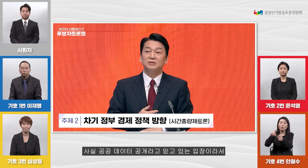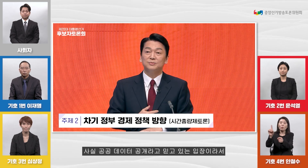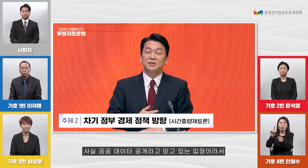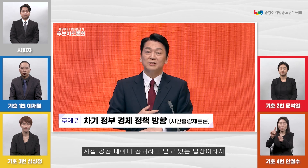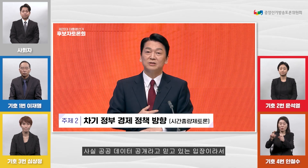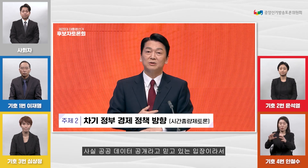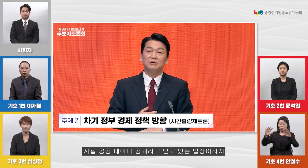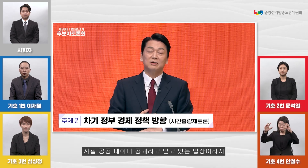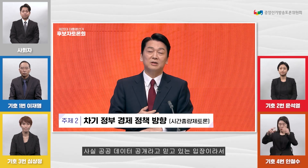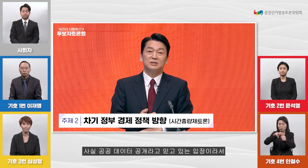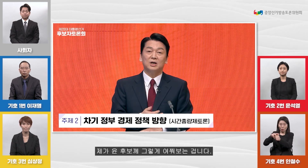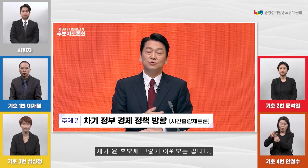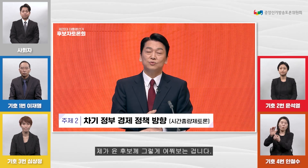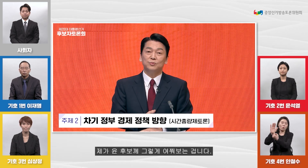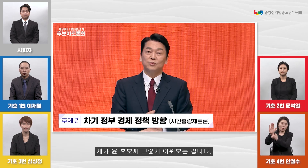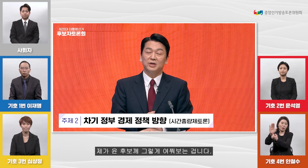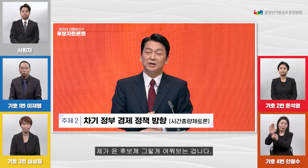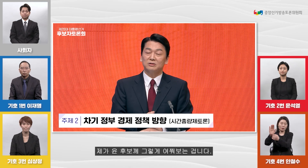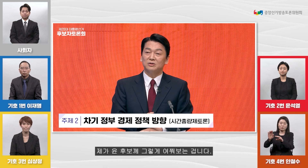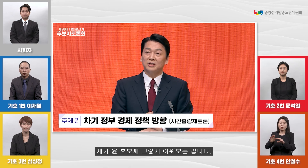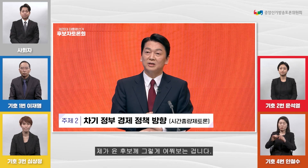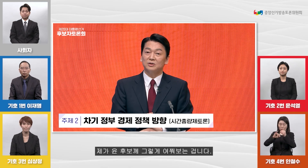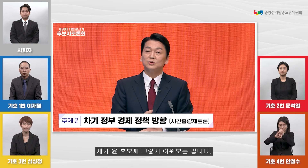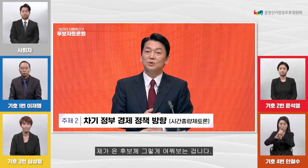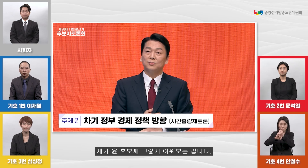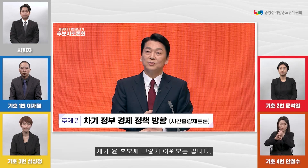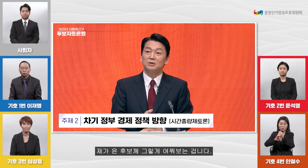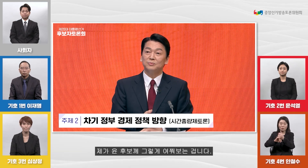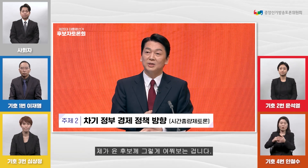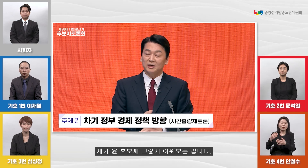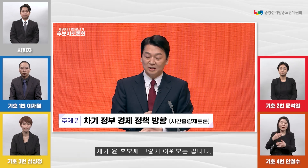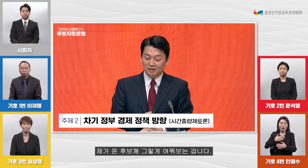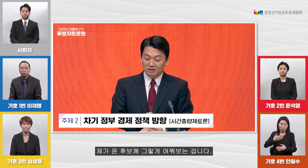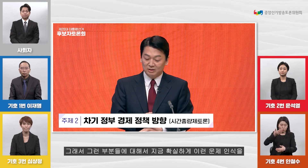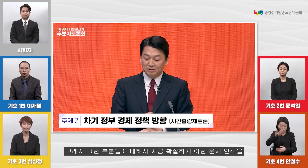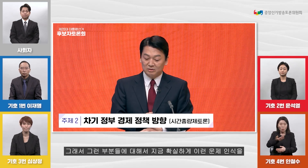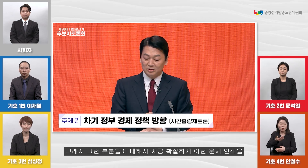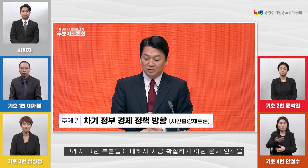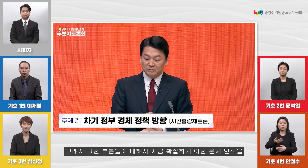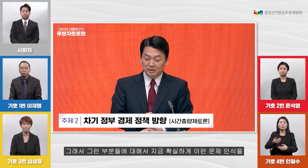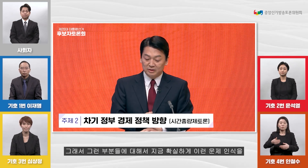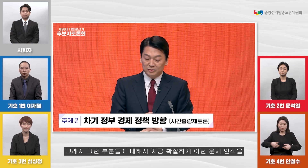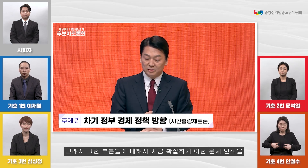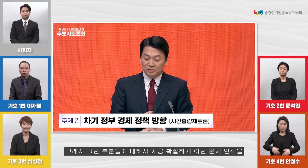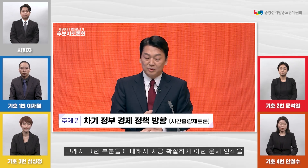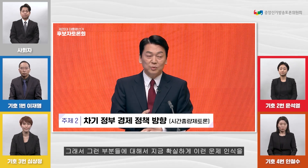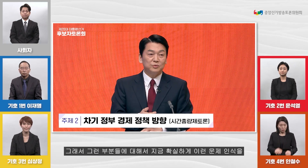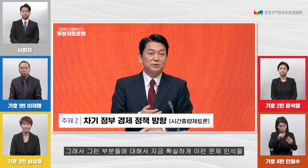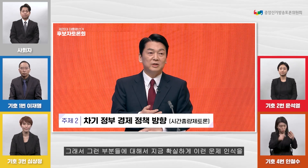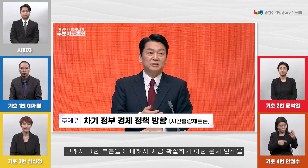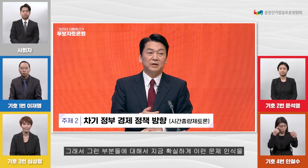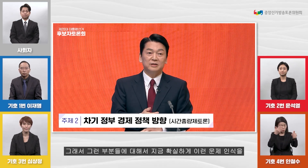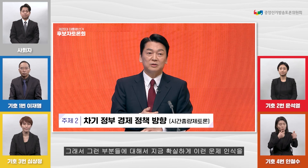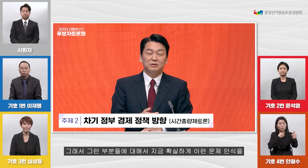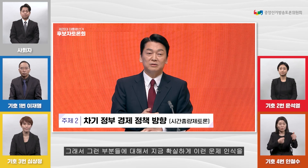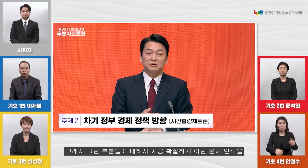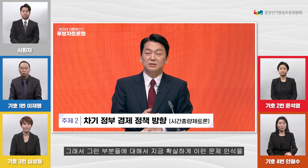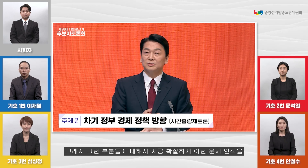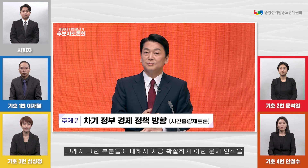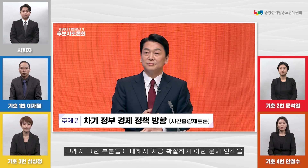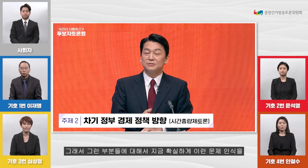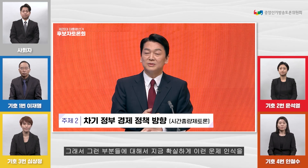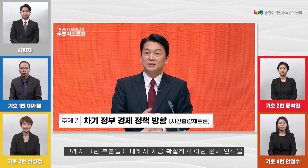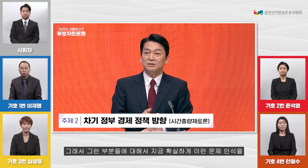믿고 있는 입장이라서 제가 윤 후보께 그렇게 여쭤보는 겁니다. 네. 그래서 그런 부분들에